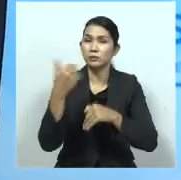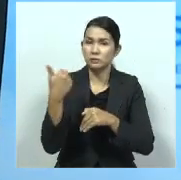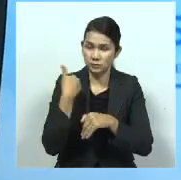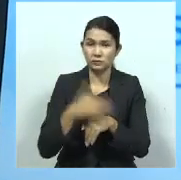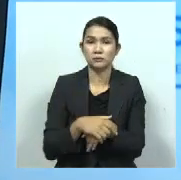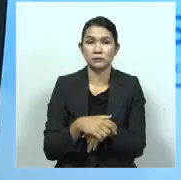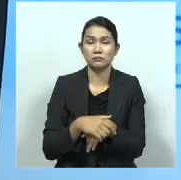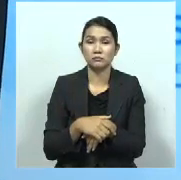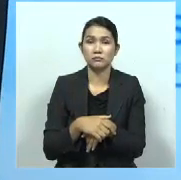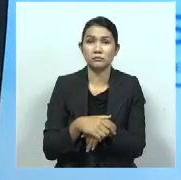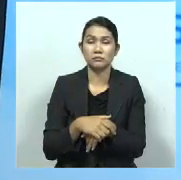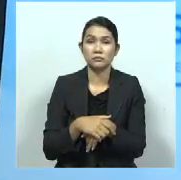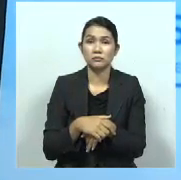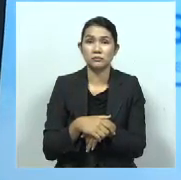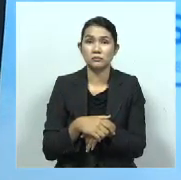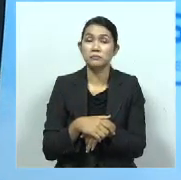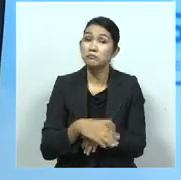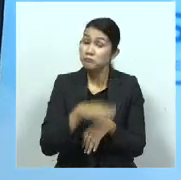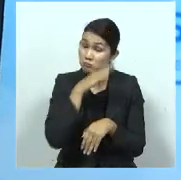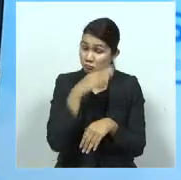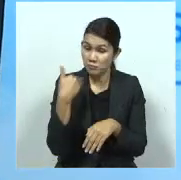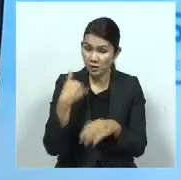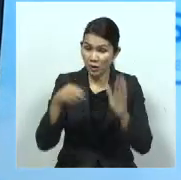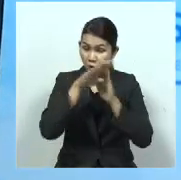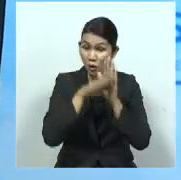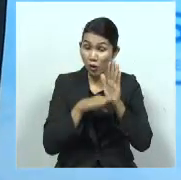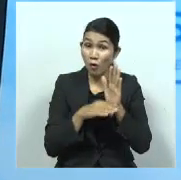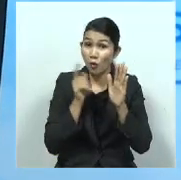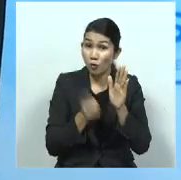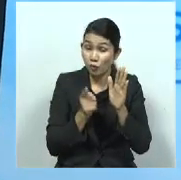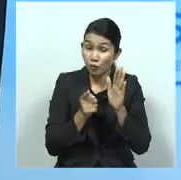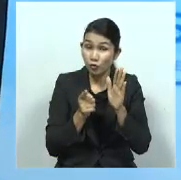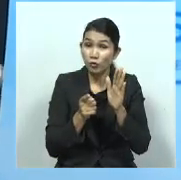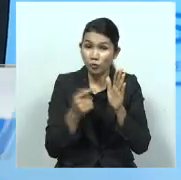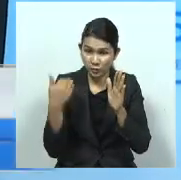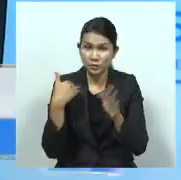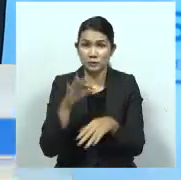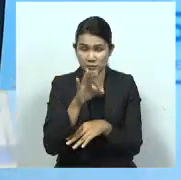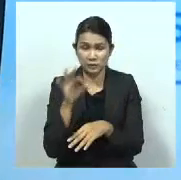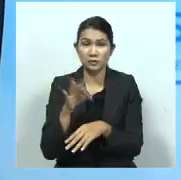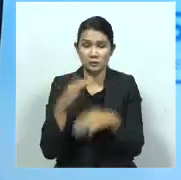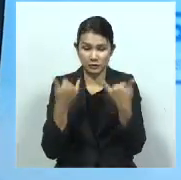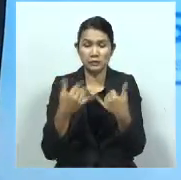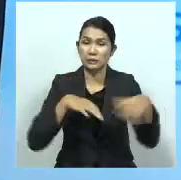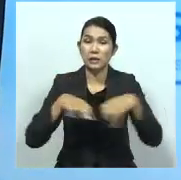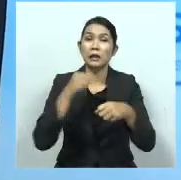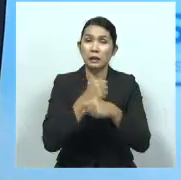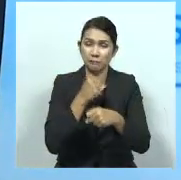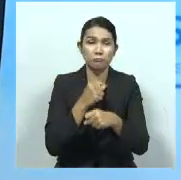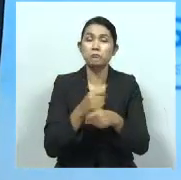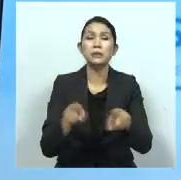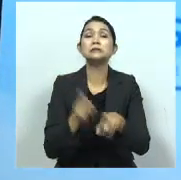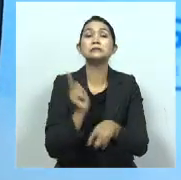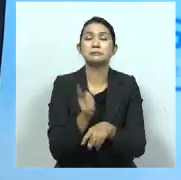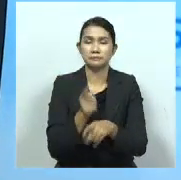ว่าเมื่อมีขั้นตอนต่อจากนี้ก็จะเป็นการเลือกนายกซึ่งอันนี้ก็ดำเนินการตามขั้นตอนปกตินะ